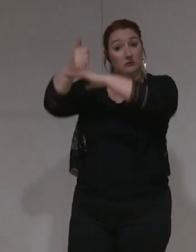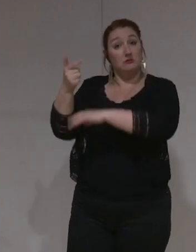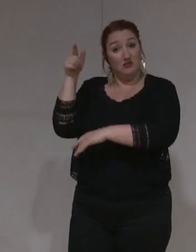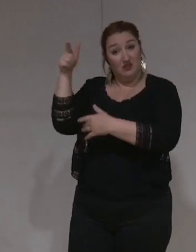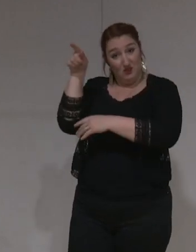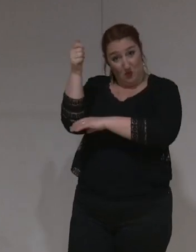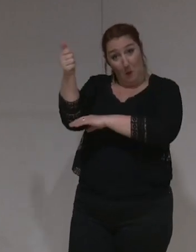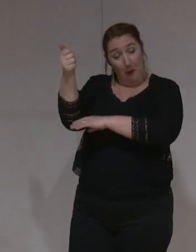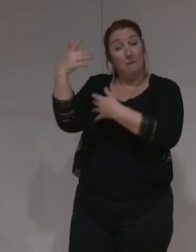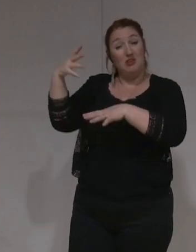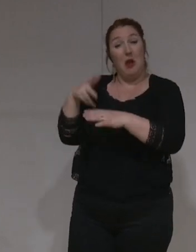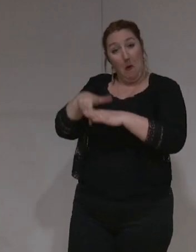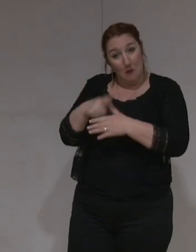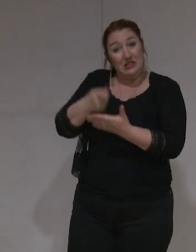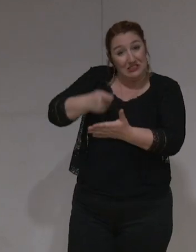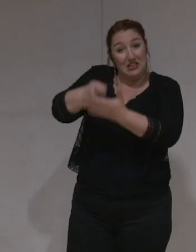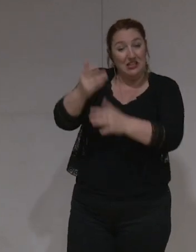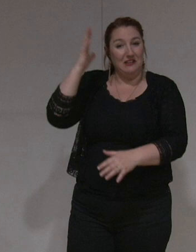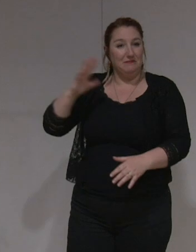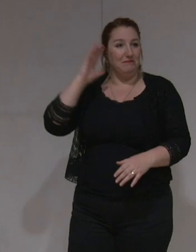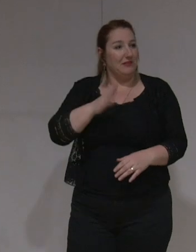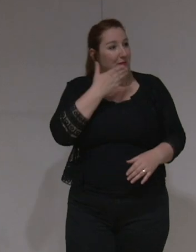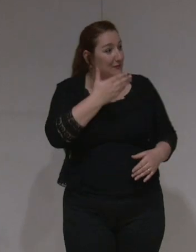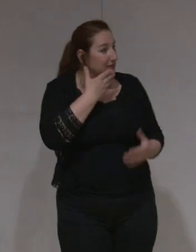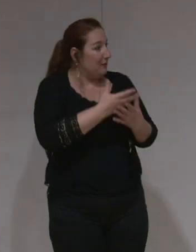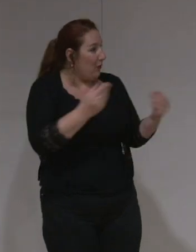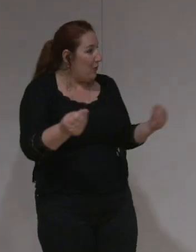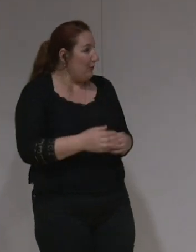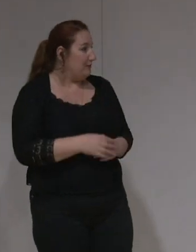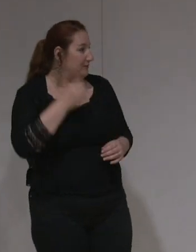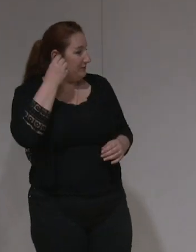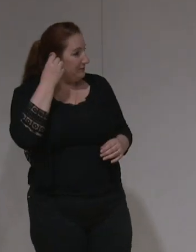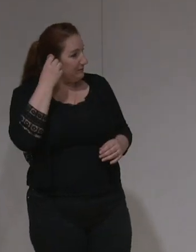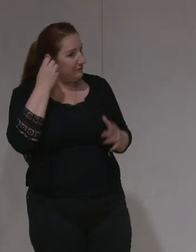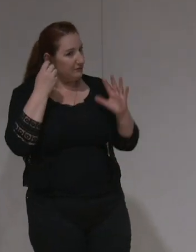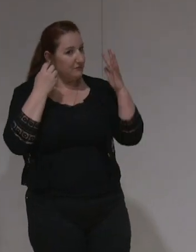prédécesseur merci merci beaucoup merci